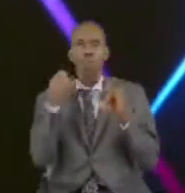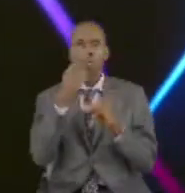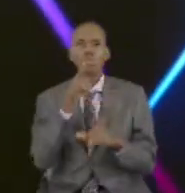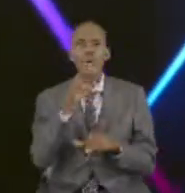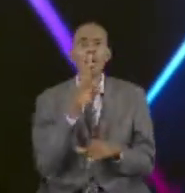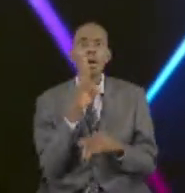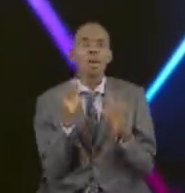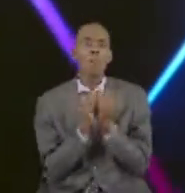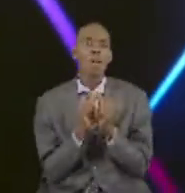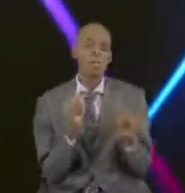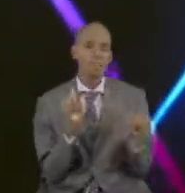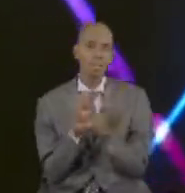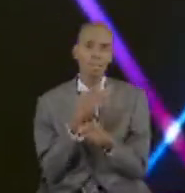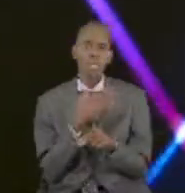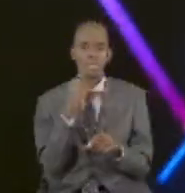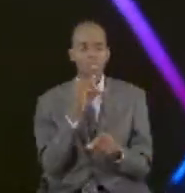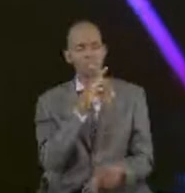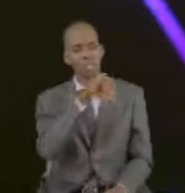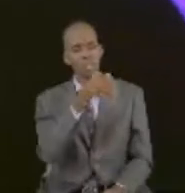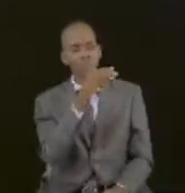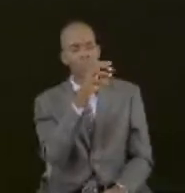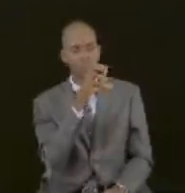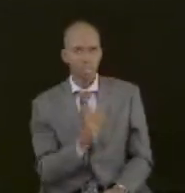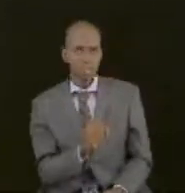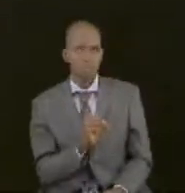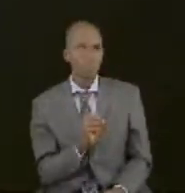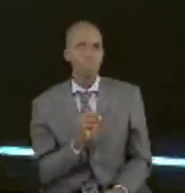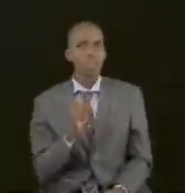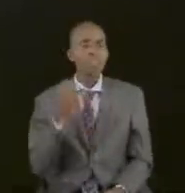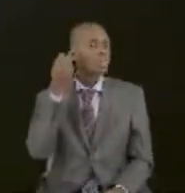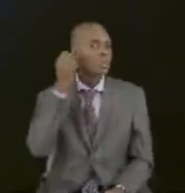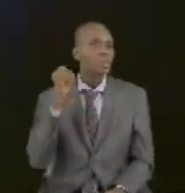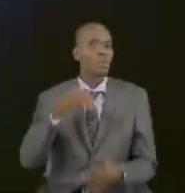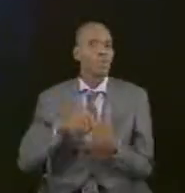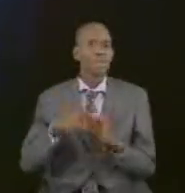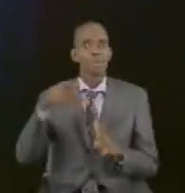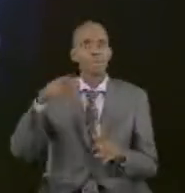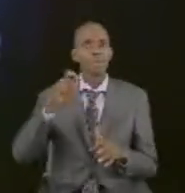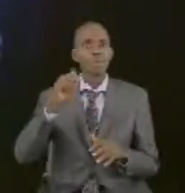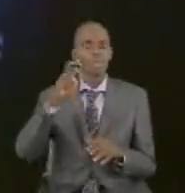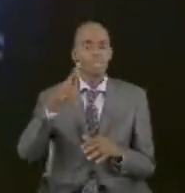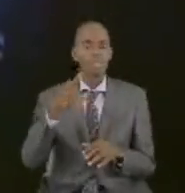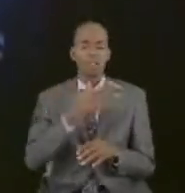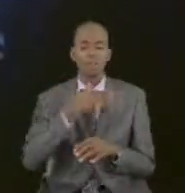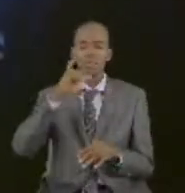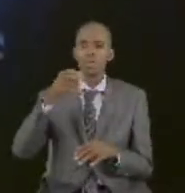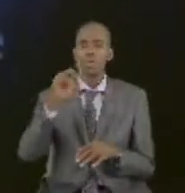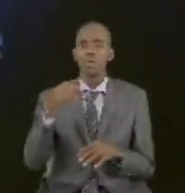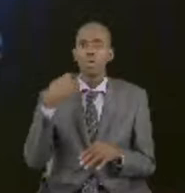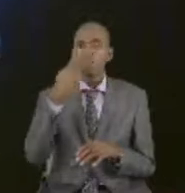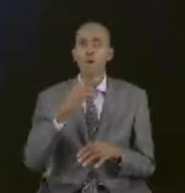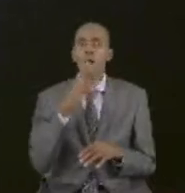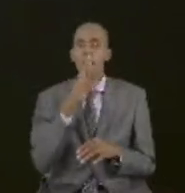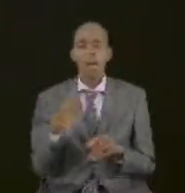mais n'en ai dit j'ai encore s'efface ses pieds ici les gens qui sont regardés comme